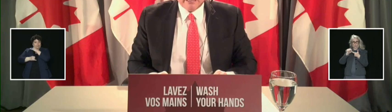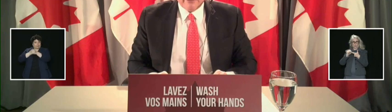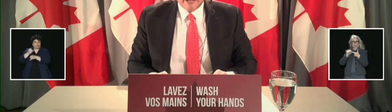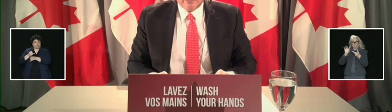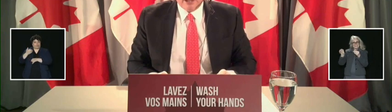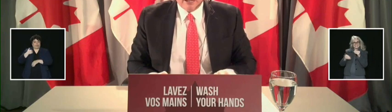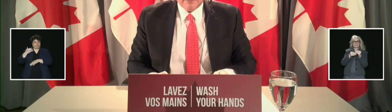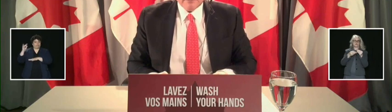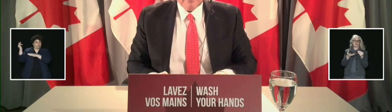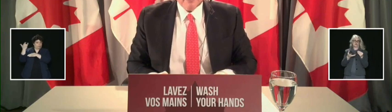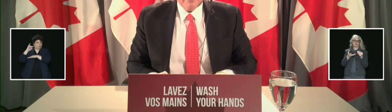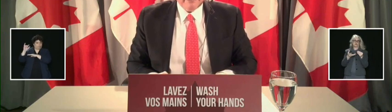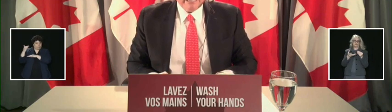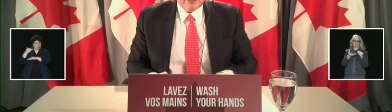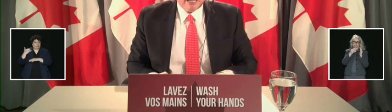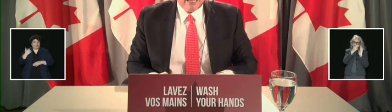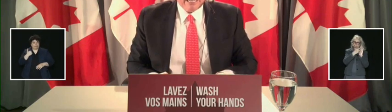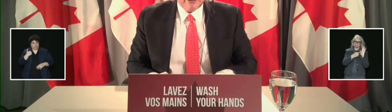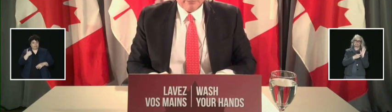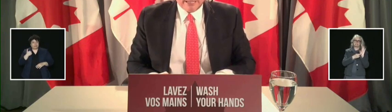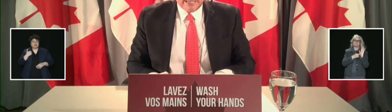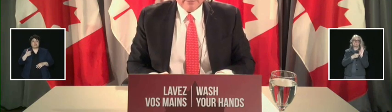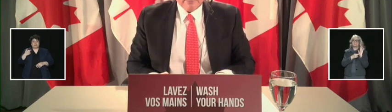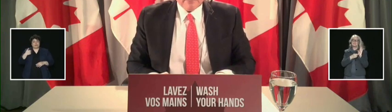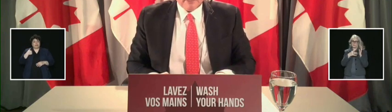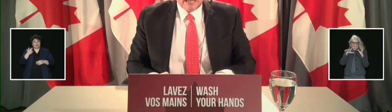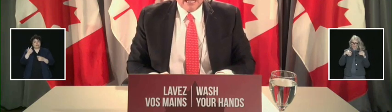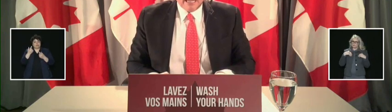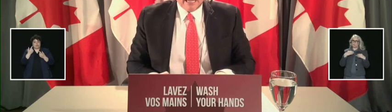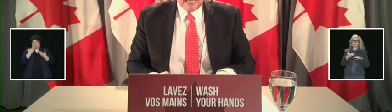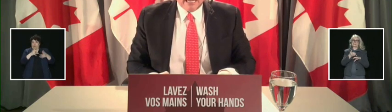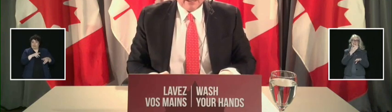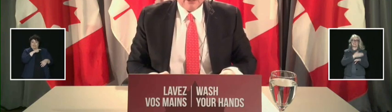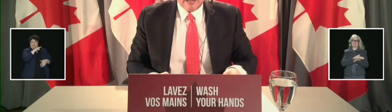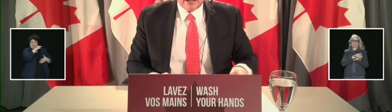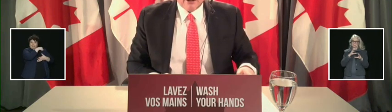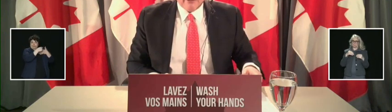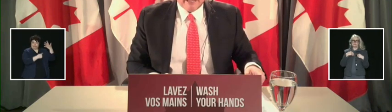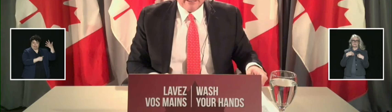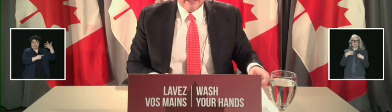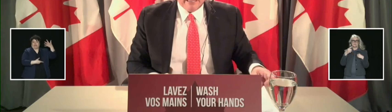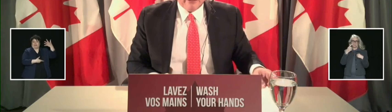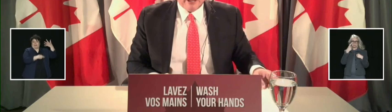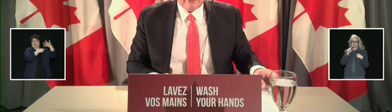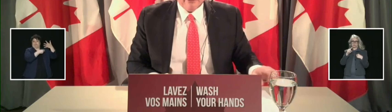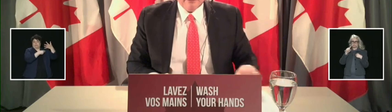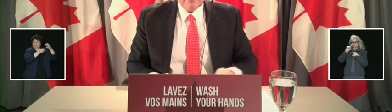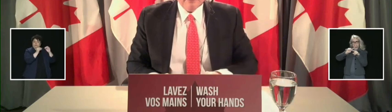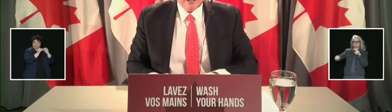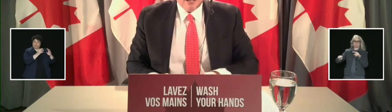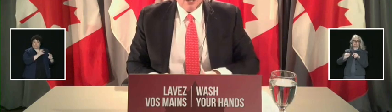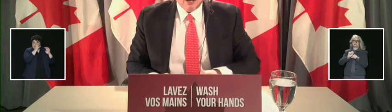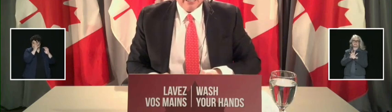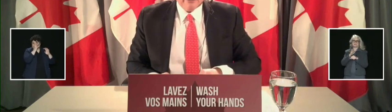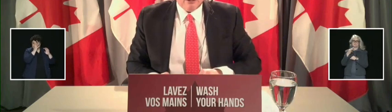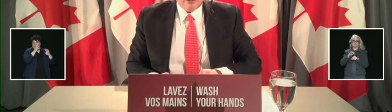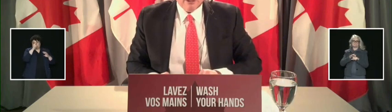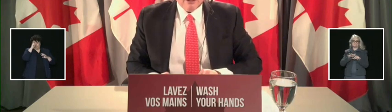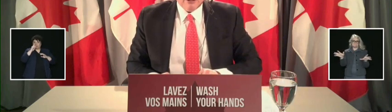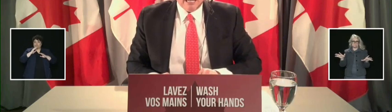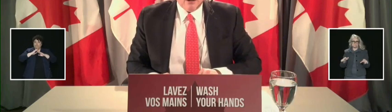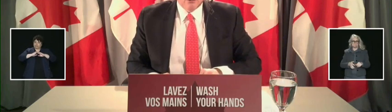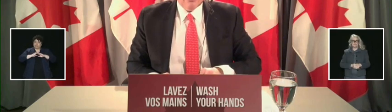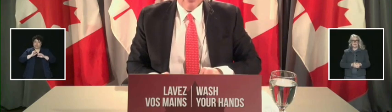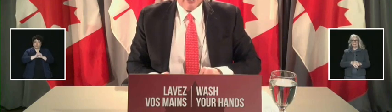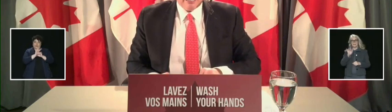sur divers plans déjà adoptés à l'égard de la COVID-19. En raison